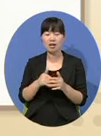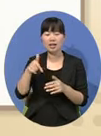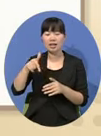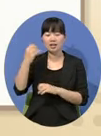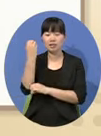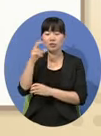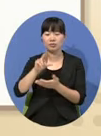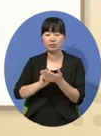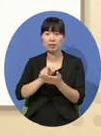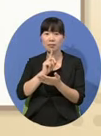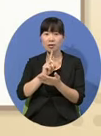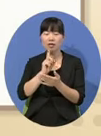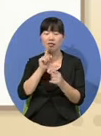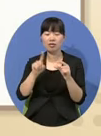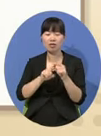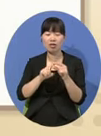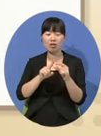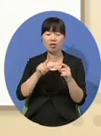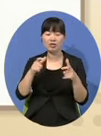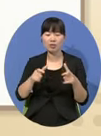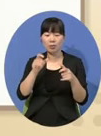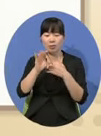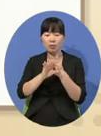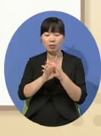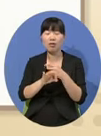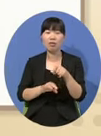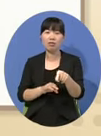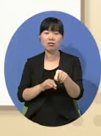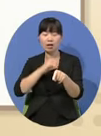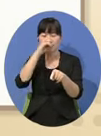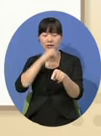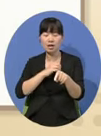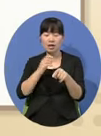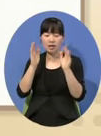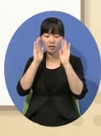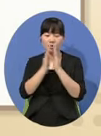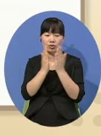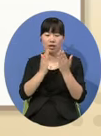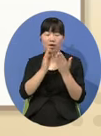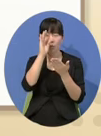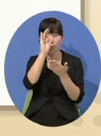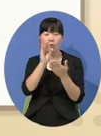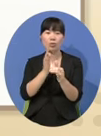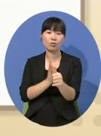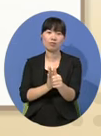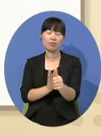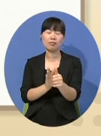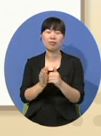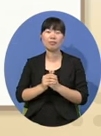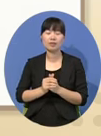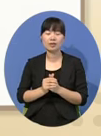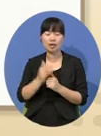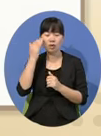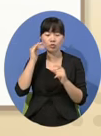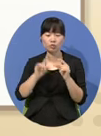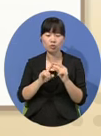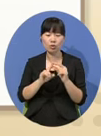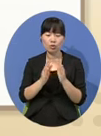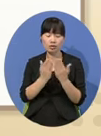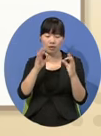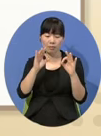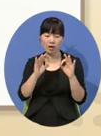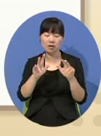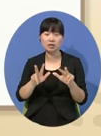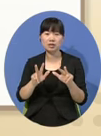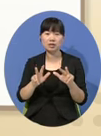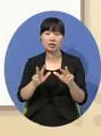기출문제입니다. 네. 언어의 영역에 있어서 기출문제는 그냥 이게 교과서라고 보시면 됩니다. 그러니까 국어 교과서 펼쳐보시면